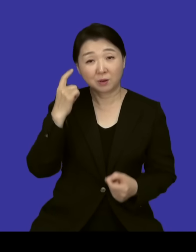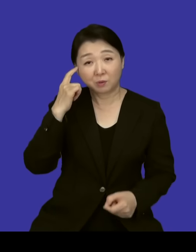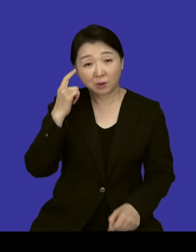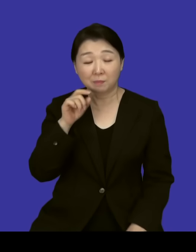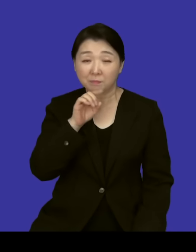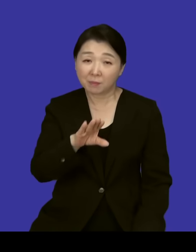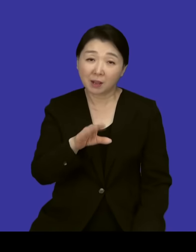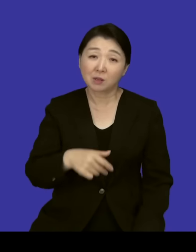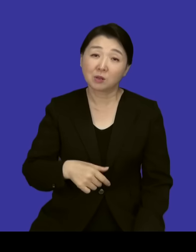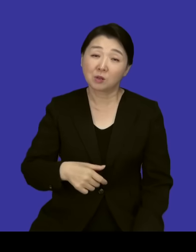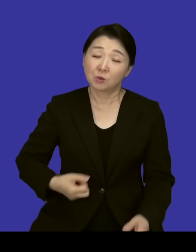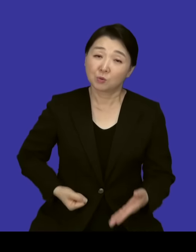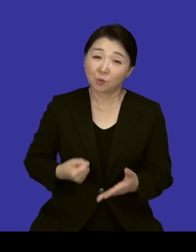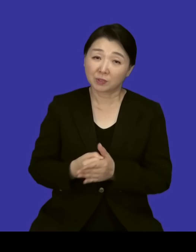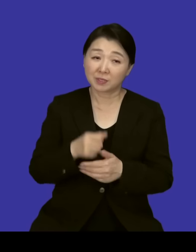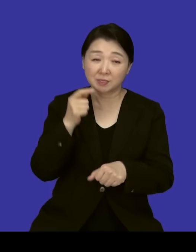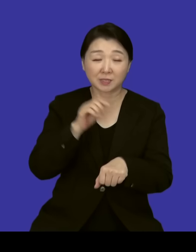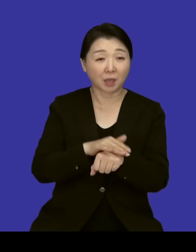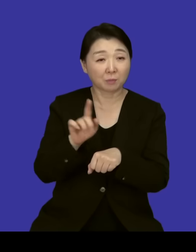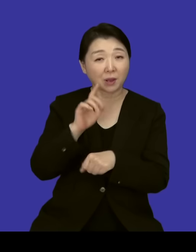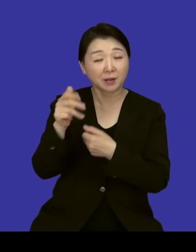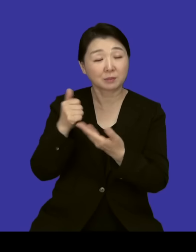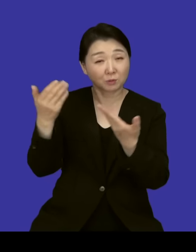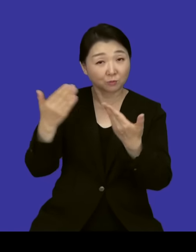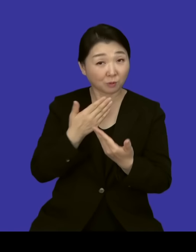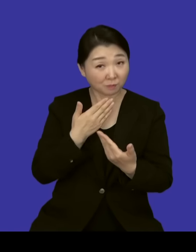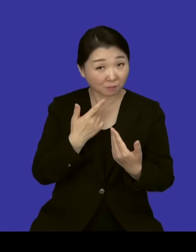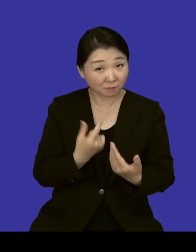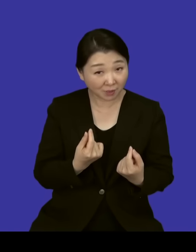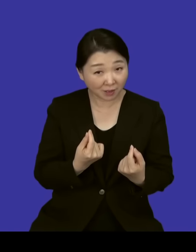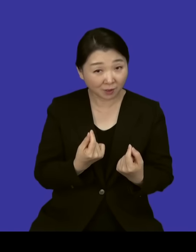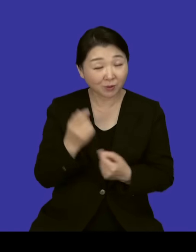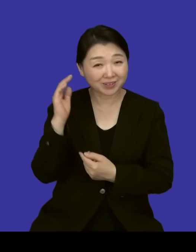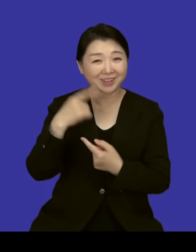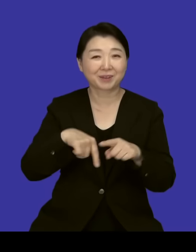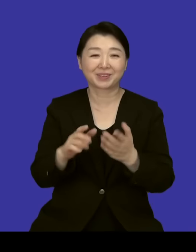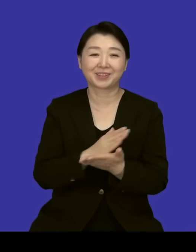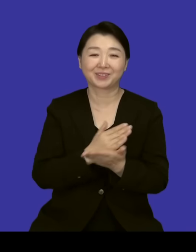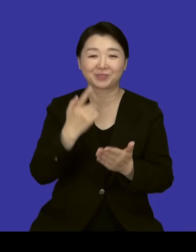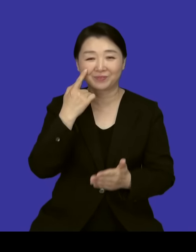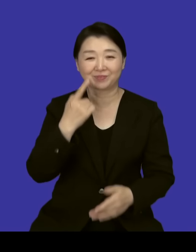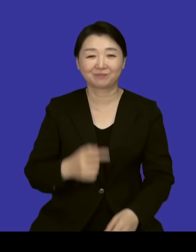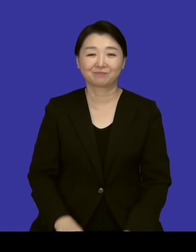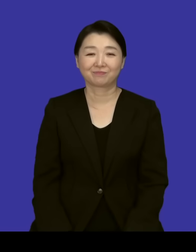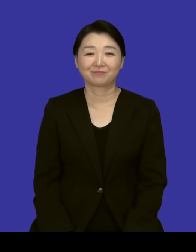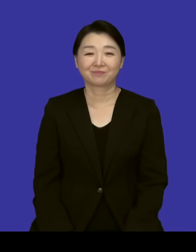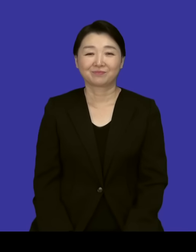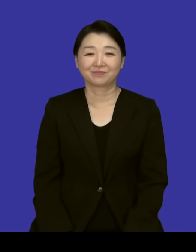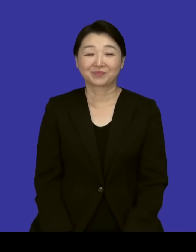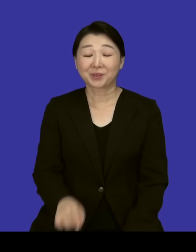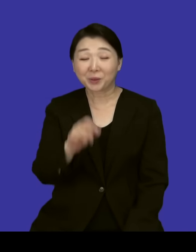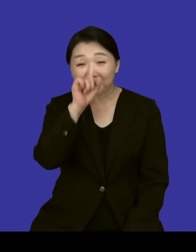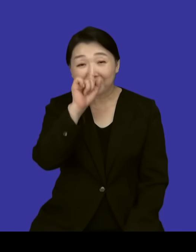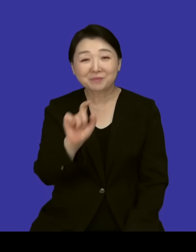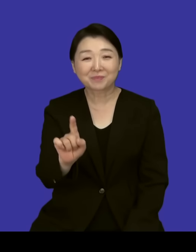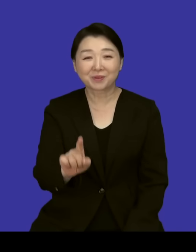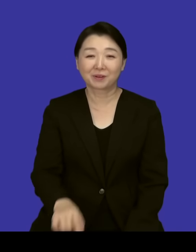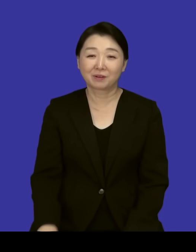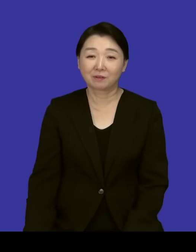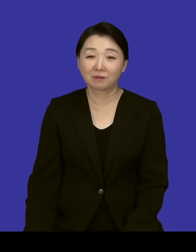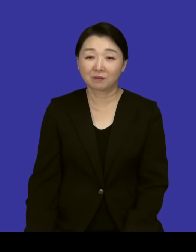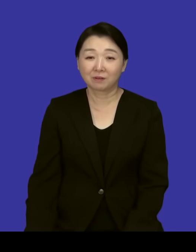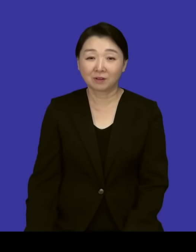말할 수 있는 용기와 지혜도 사실 하나님으로부터 주신 맞습니다. 영감일 텐데 오늘 한번 그 이야기를 나눠보겠습니다. 네, 알겠습니다. 왜 이렇게 좋아해? 지금까지